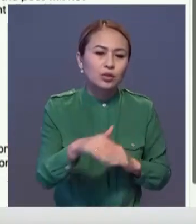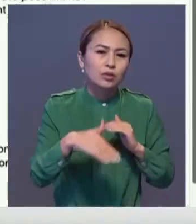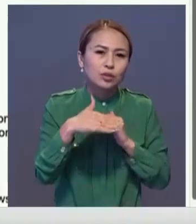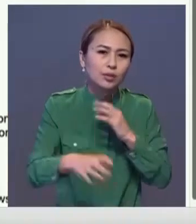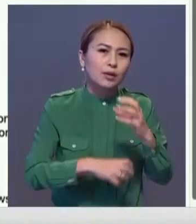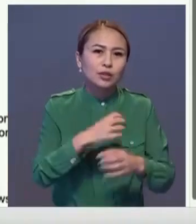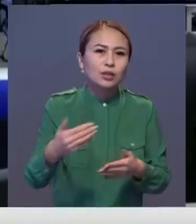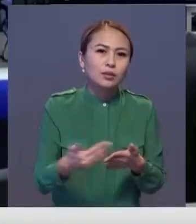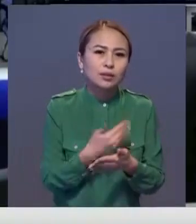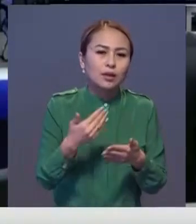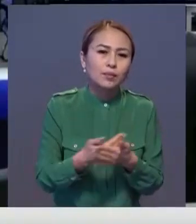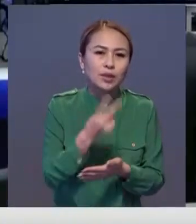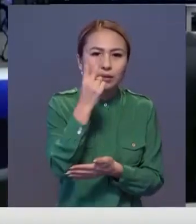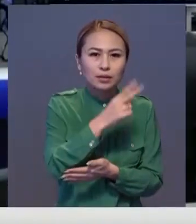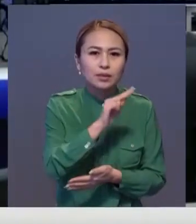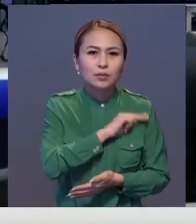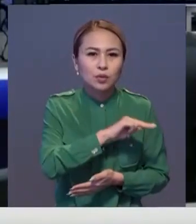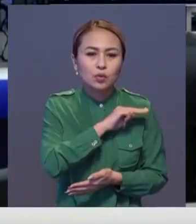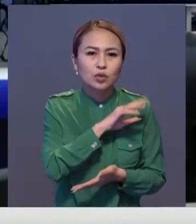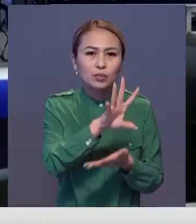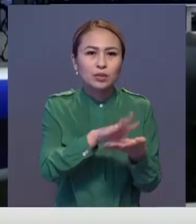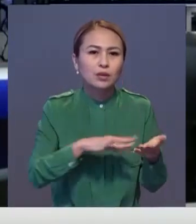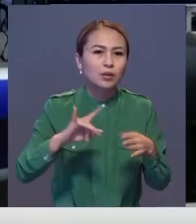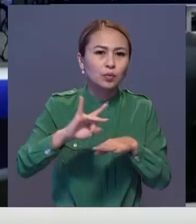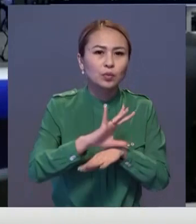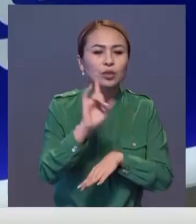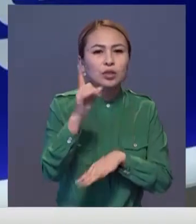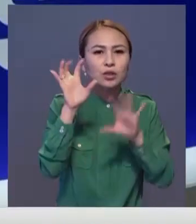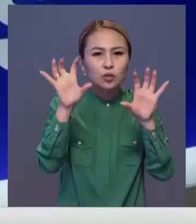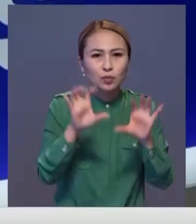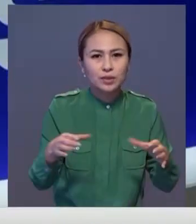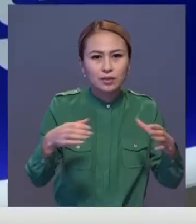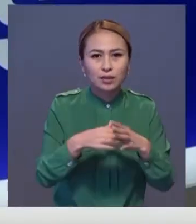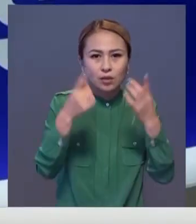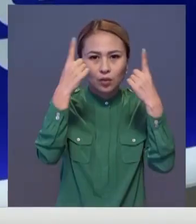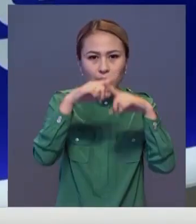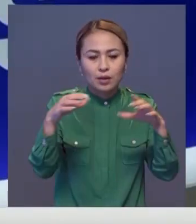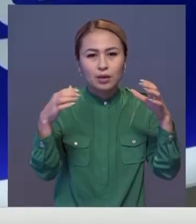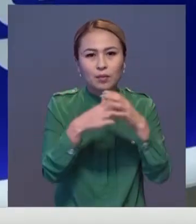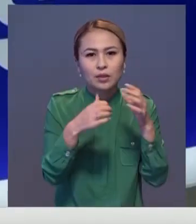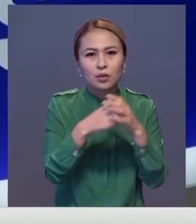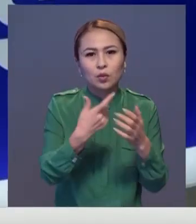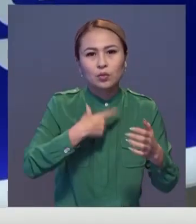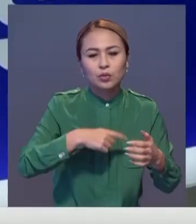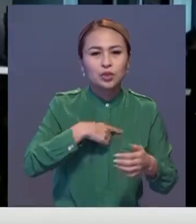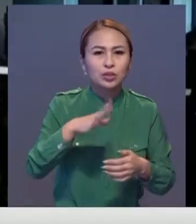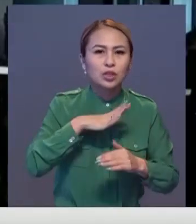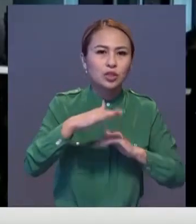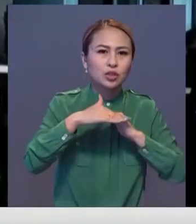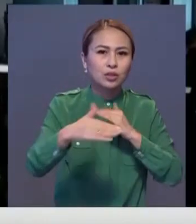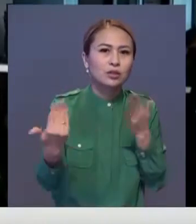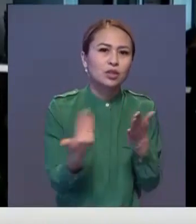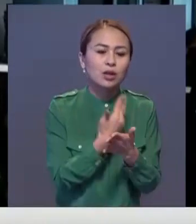және халықаралық жаңалықтарды қарап тарататын қызметті өшіріп тастаған. Өйткені заң жобасында технология компаниялардың өз